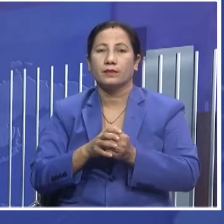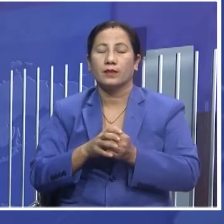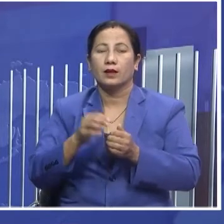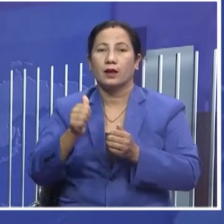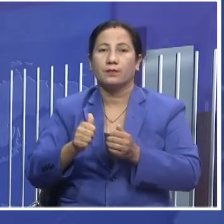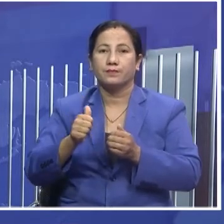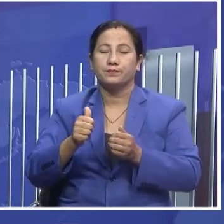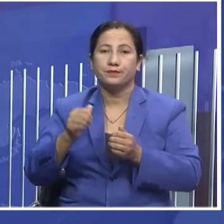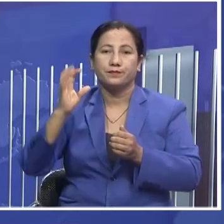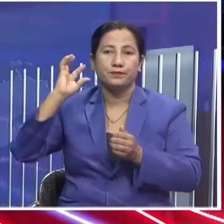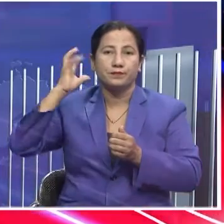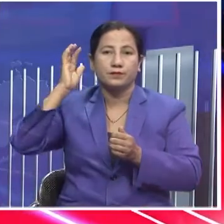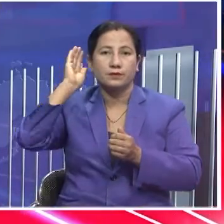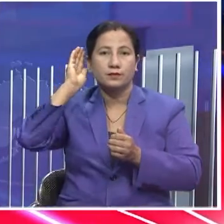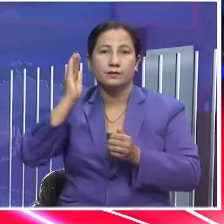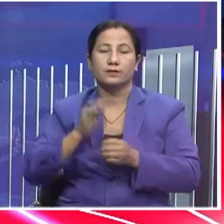अब अन्तर्राष्ट्रिय समाचार।